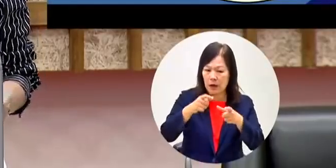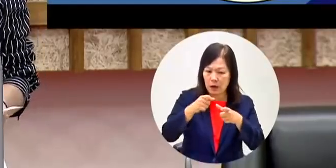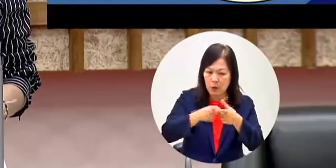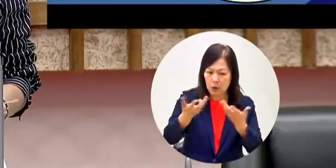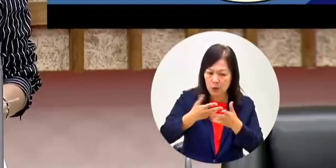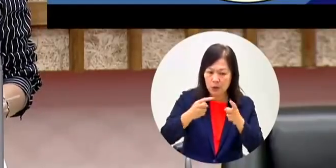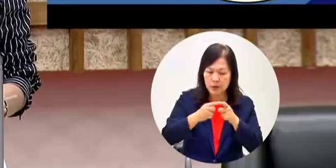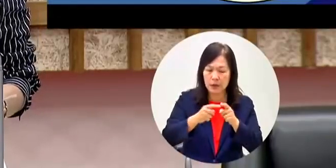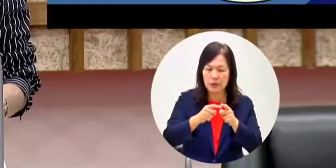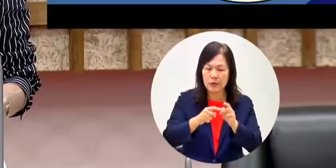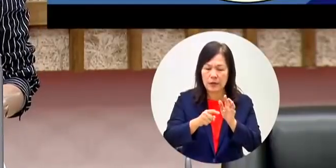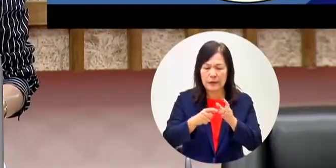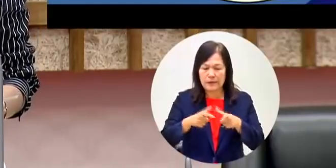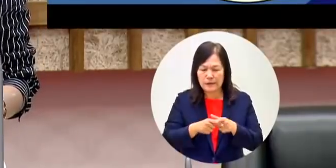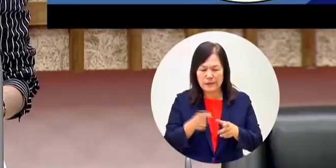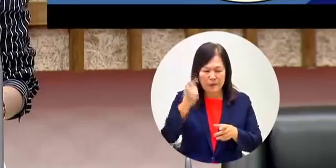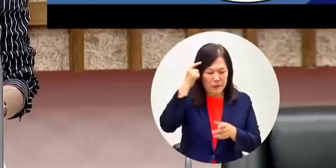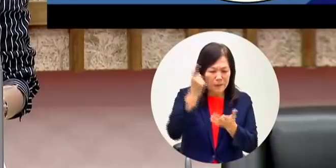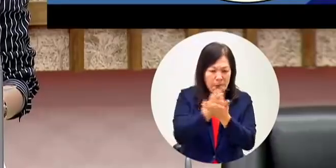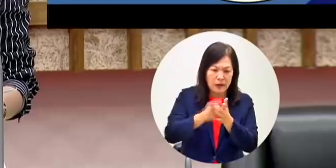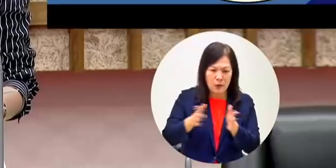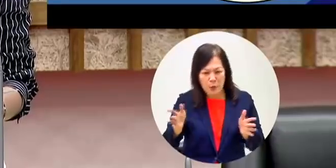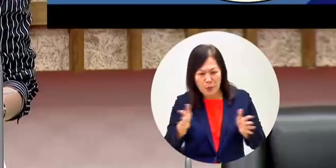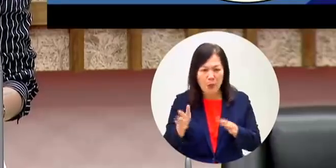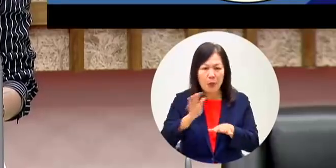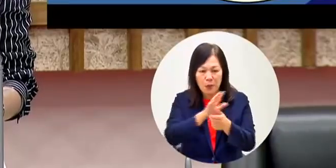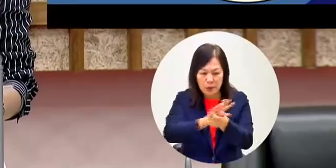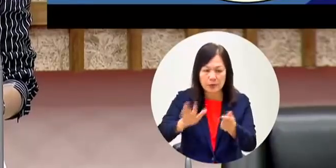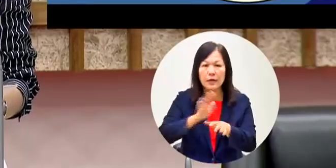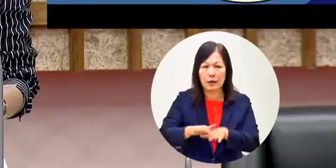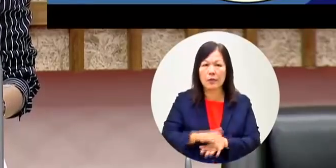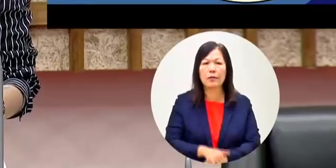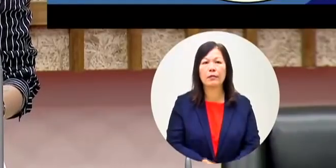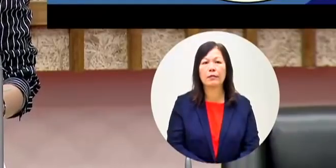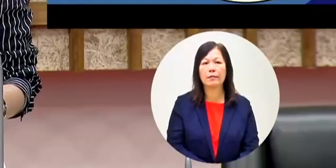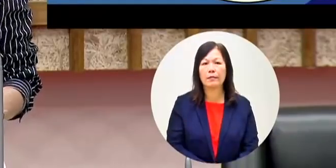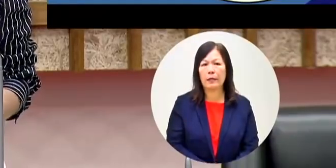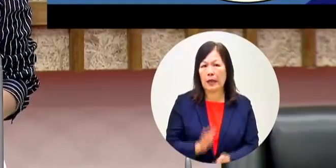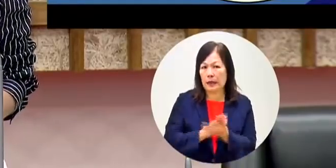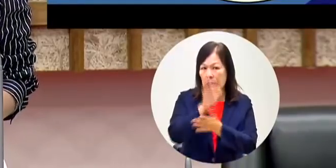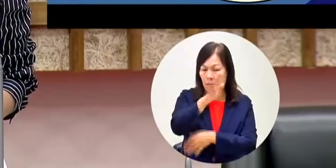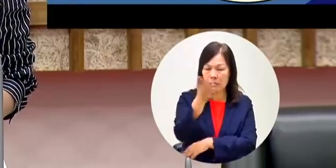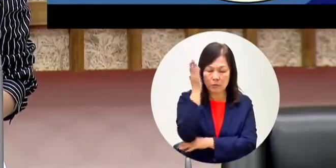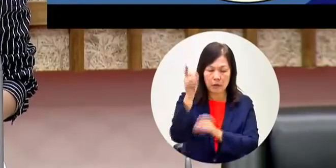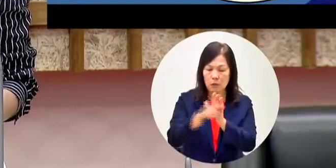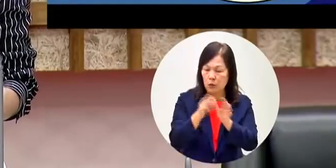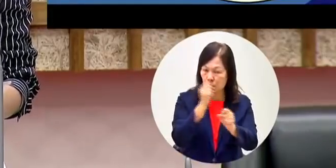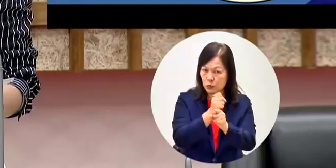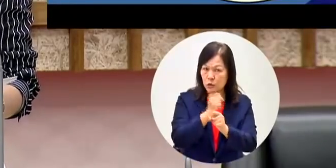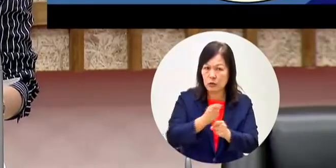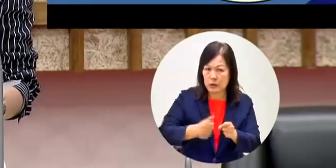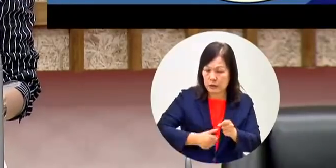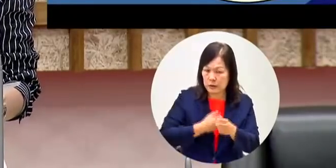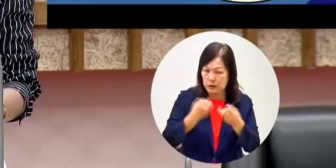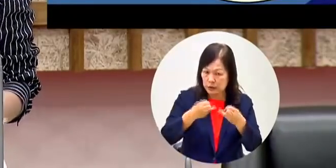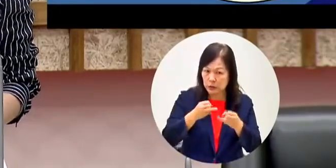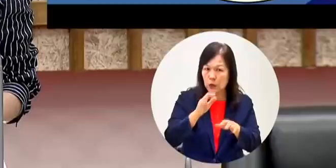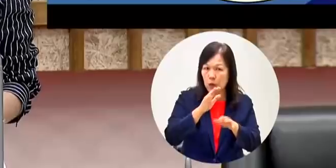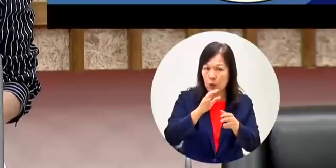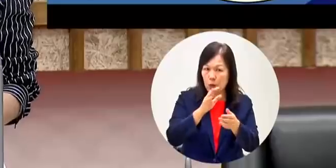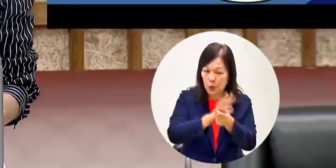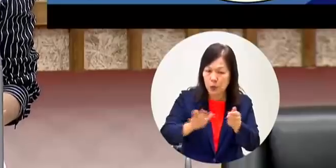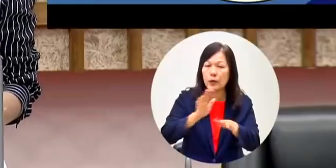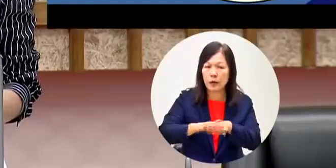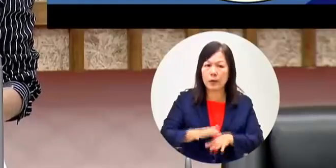慌，也有可能会影响未来的政府的一个实行的一个绩效。所以本席在这边呢，对于市